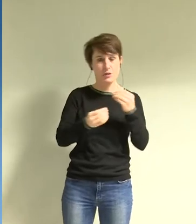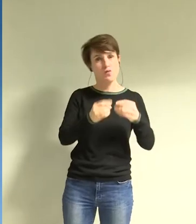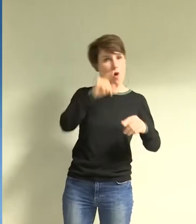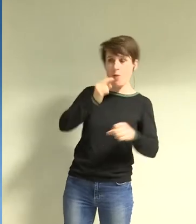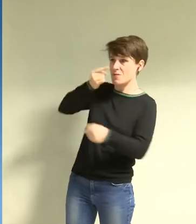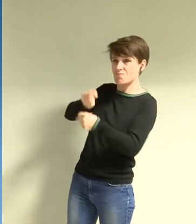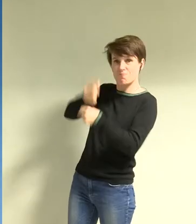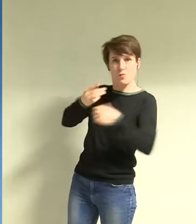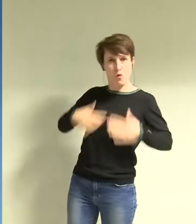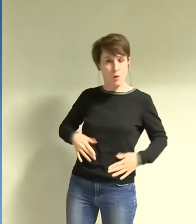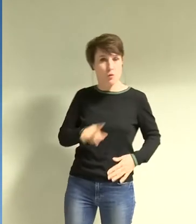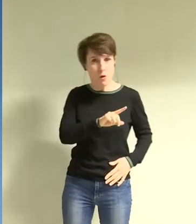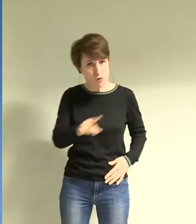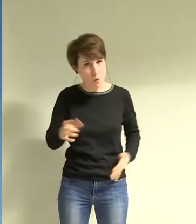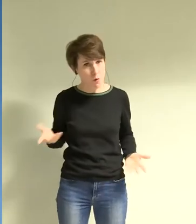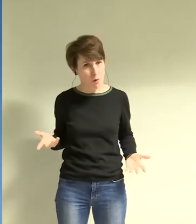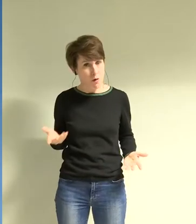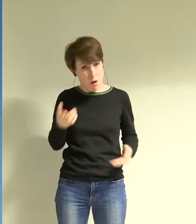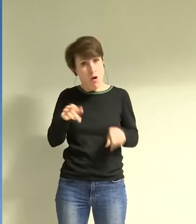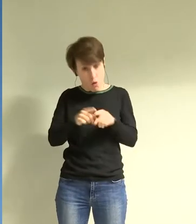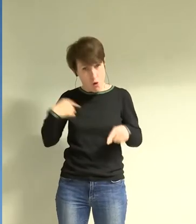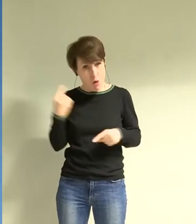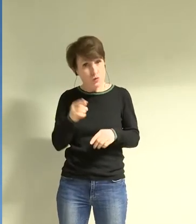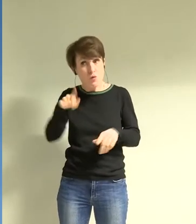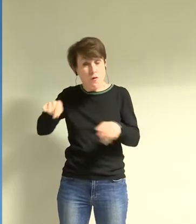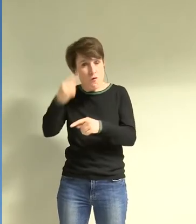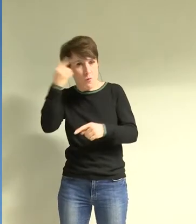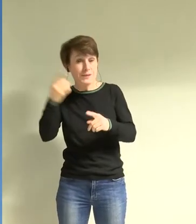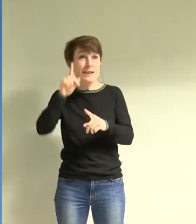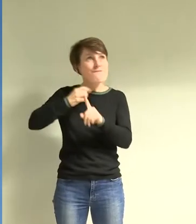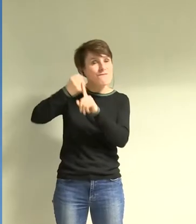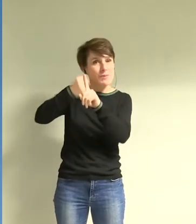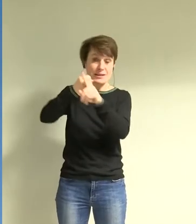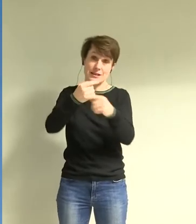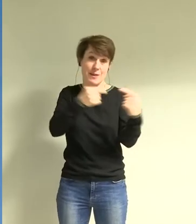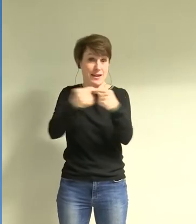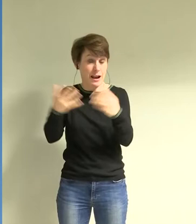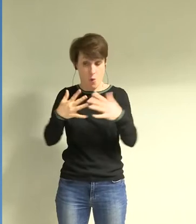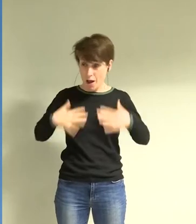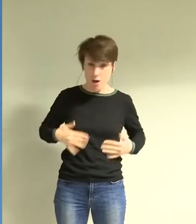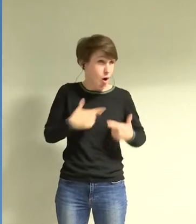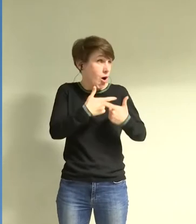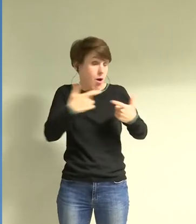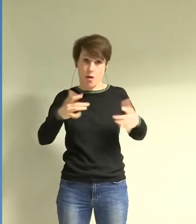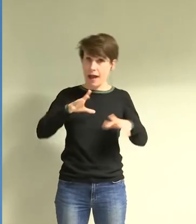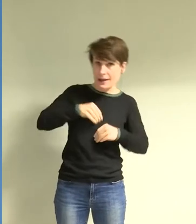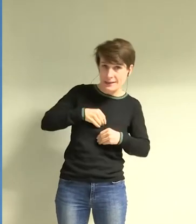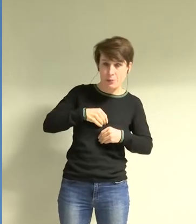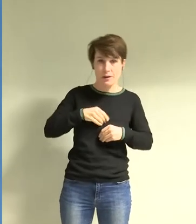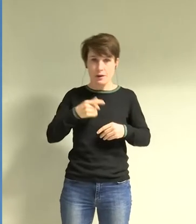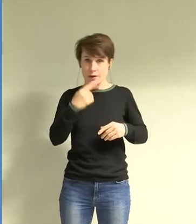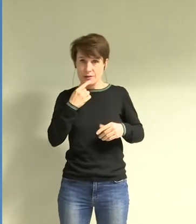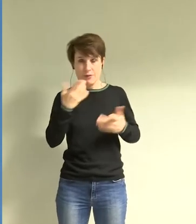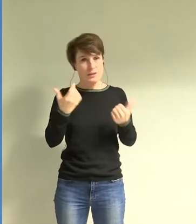si comme nous vous pensez que le féminisme c'est reconnaître et accepter la diversité des corps des femmes pour sortir des complexes et du diktat